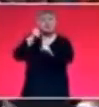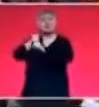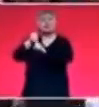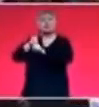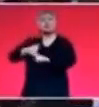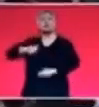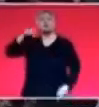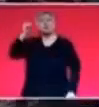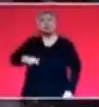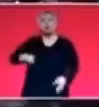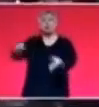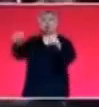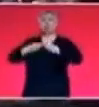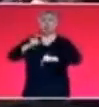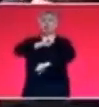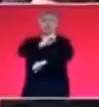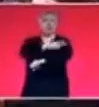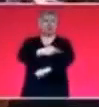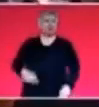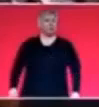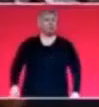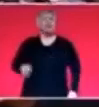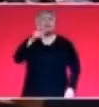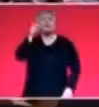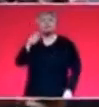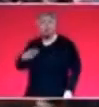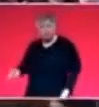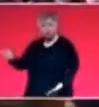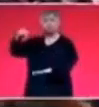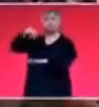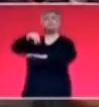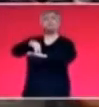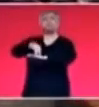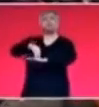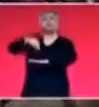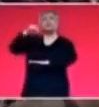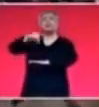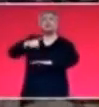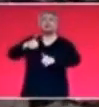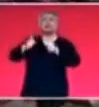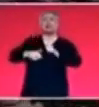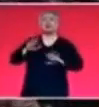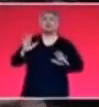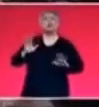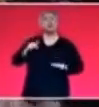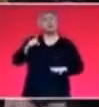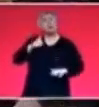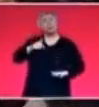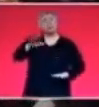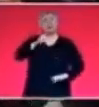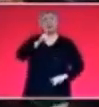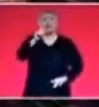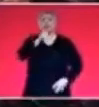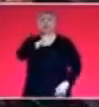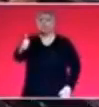τις σκέψεις, δηλώνω και εγώ παρόν σε αυτόν τον αγώνα που έχουμε μπροστά μας, μάλλον τους αγώνες που έχουμε μπροστά